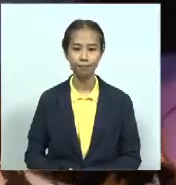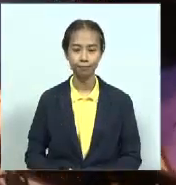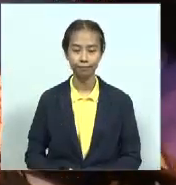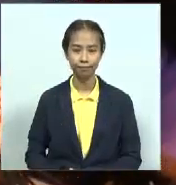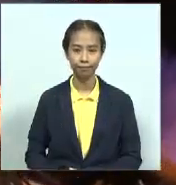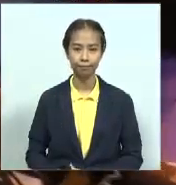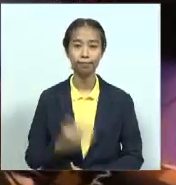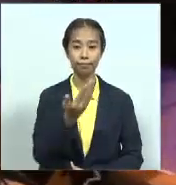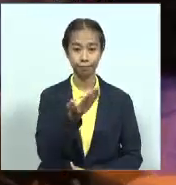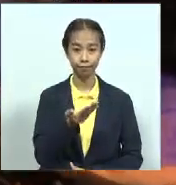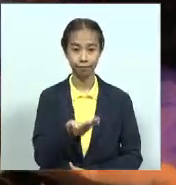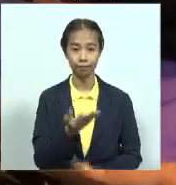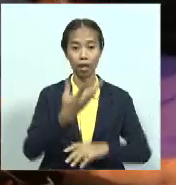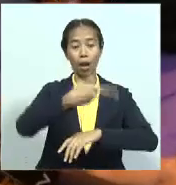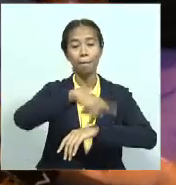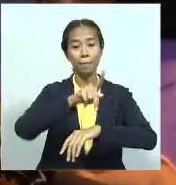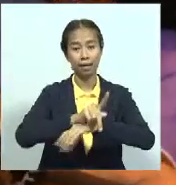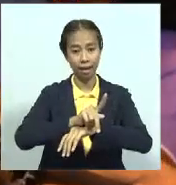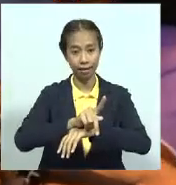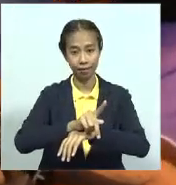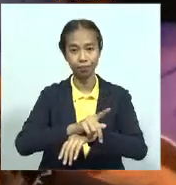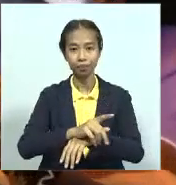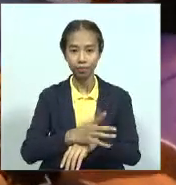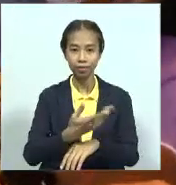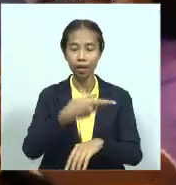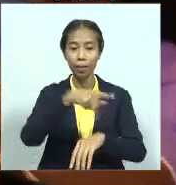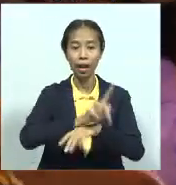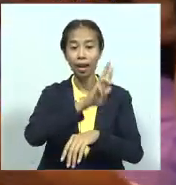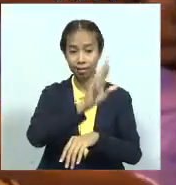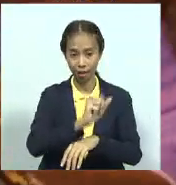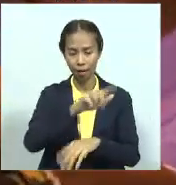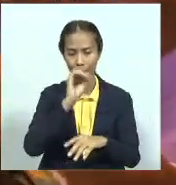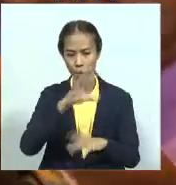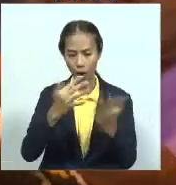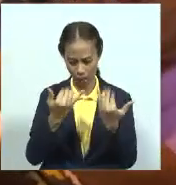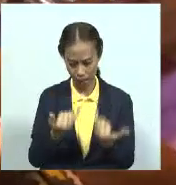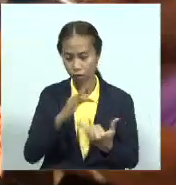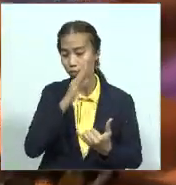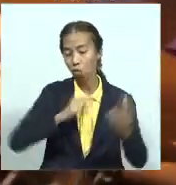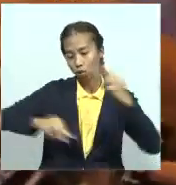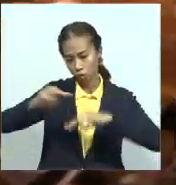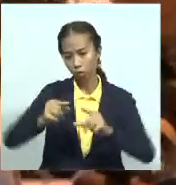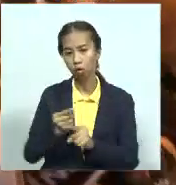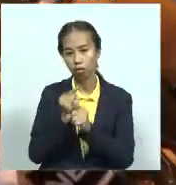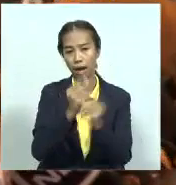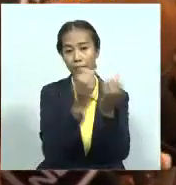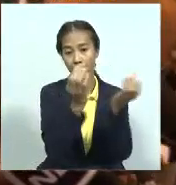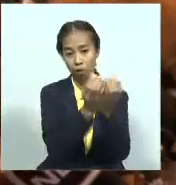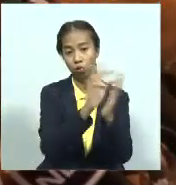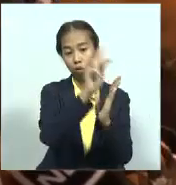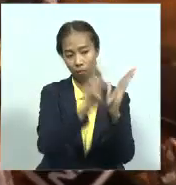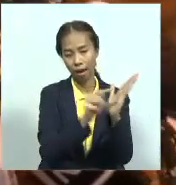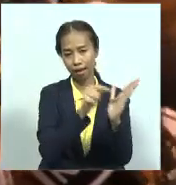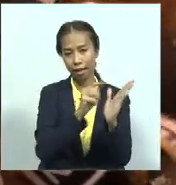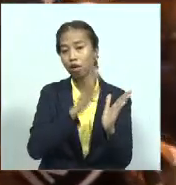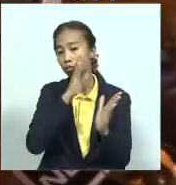ส่วนนายพรเพชรวิชิตชลชัยประธานวุฒิสภานะคะก็พูดถึงเรื่องนี้ว่าการตรวจสอบต้องยึดตามที่รัฐธรรมนูญกำหนดซึ่งส.ส.ก็สาม